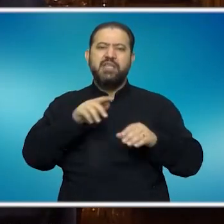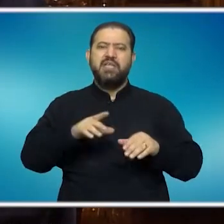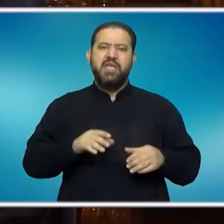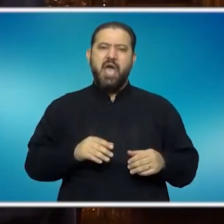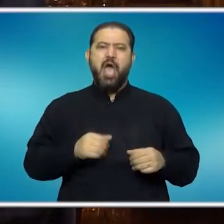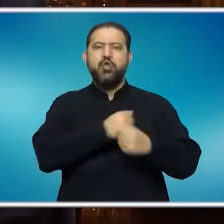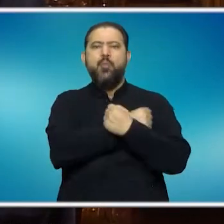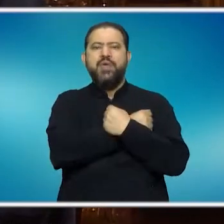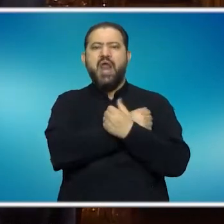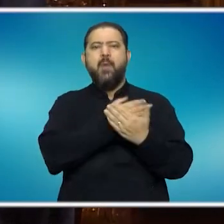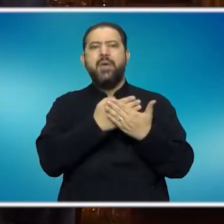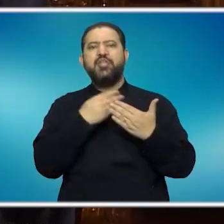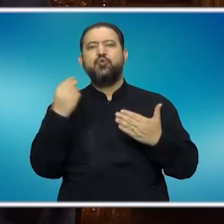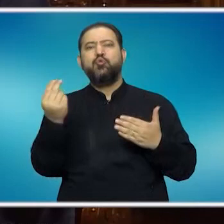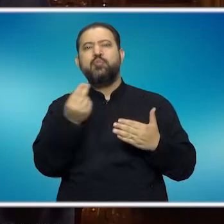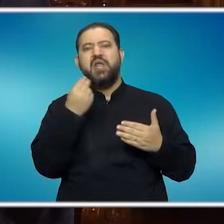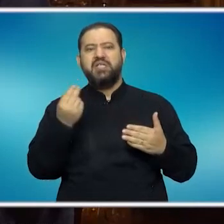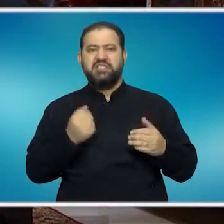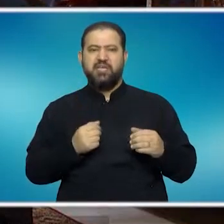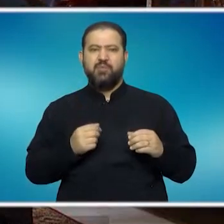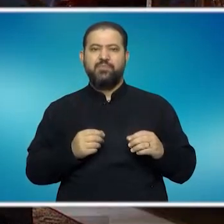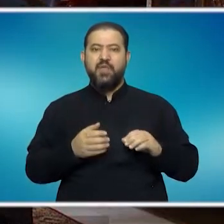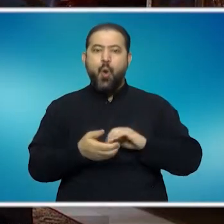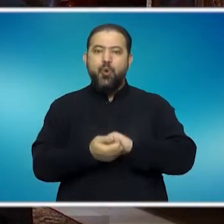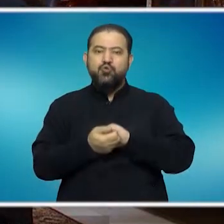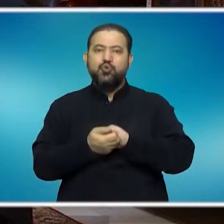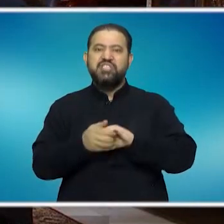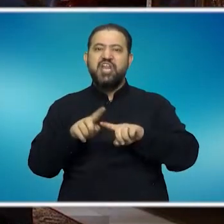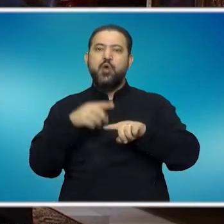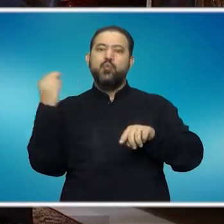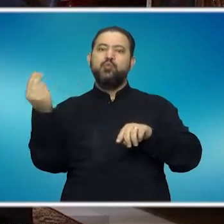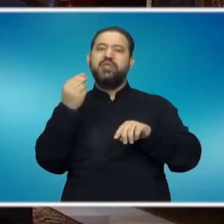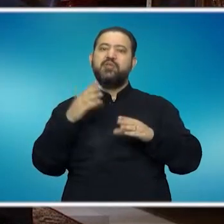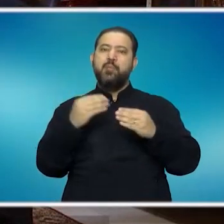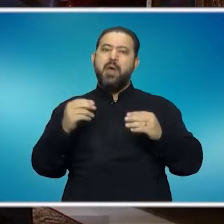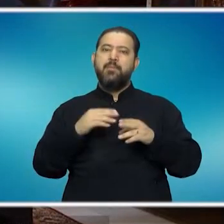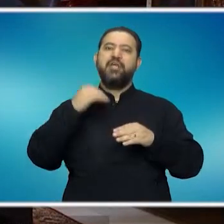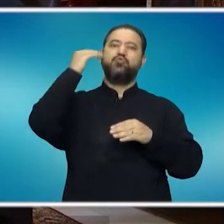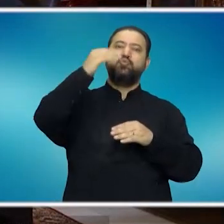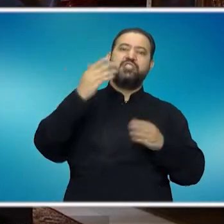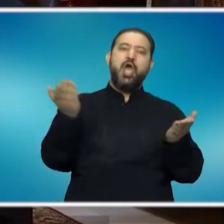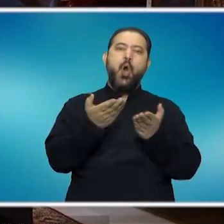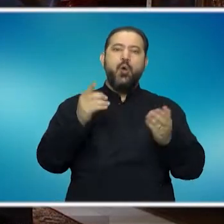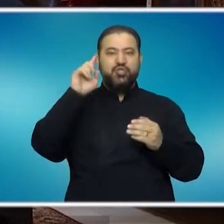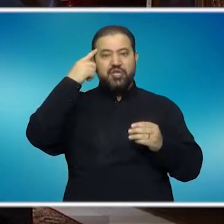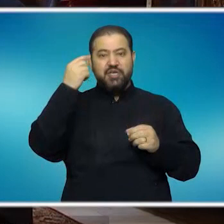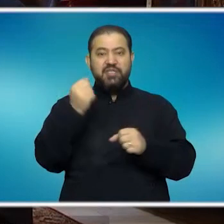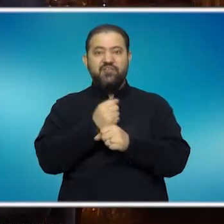partea poftitoare a sufletului, o posedare de către Dumnezeu, o însoțire cu Dumnezeu mai presus de orice gând